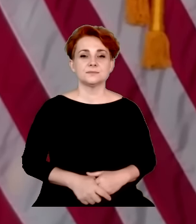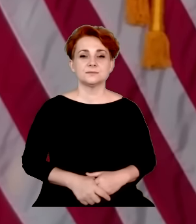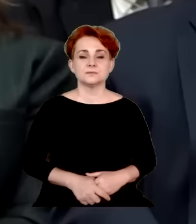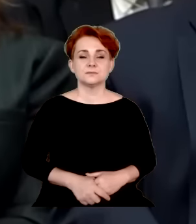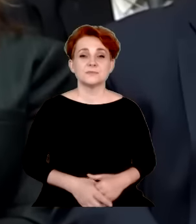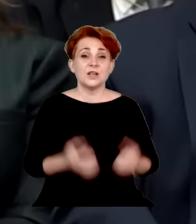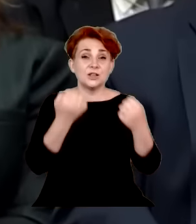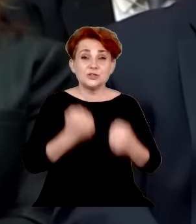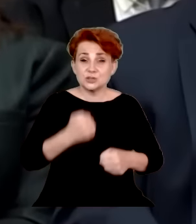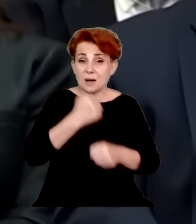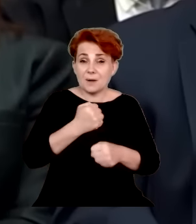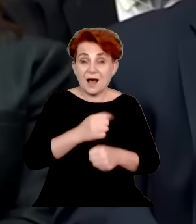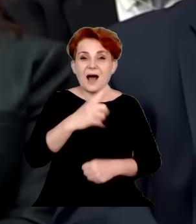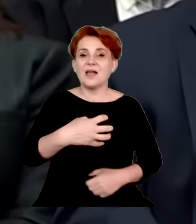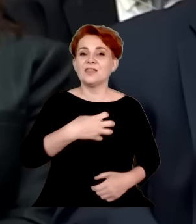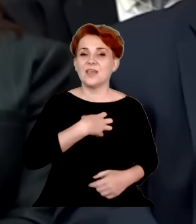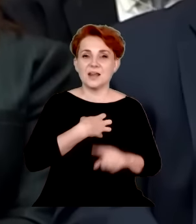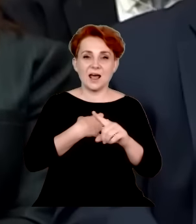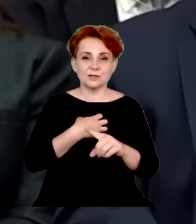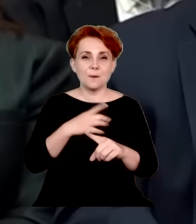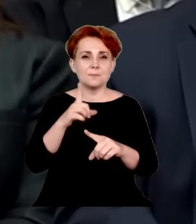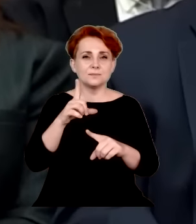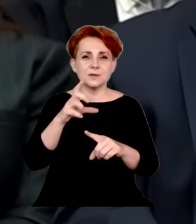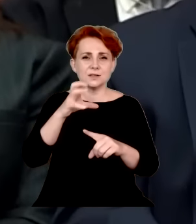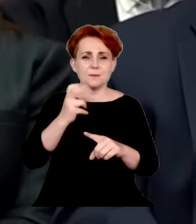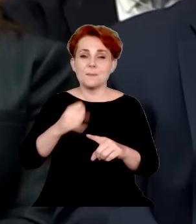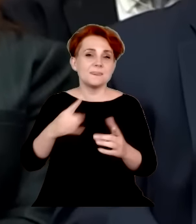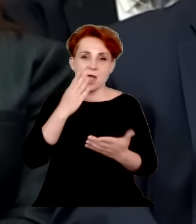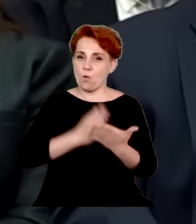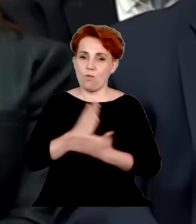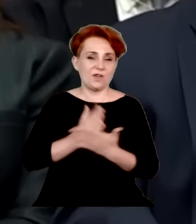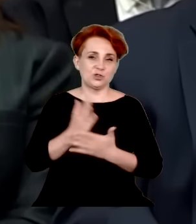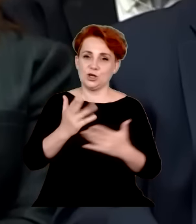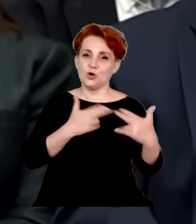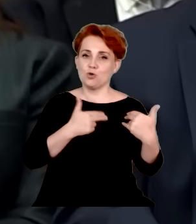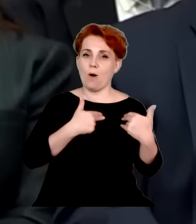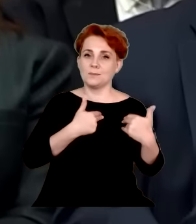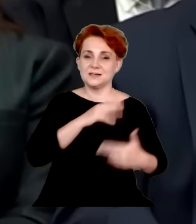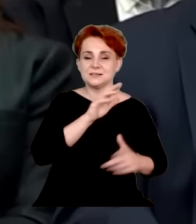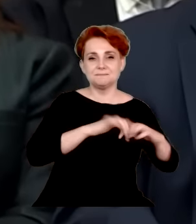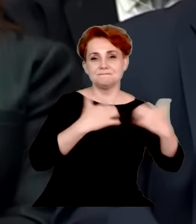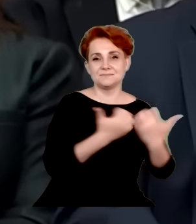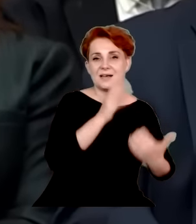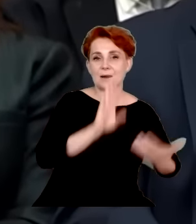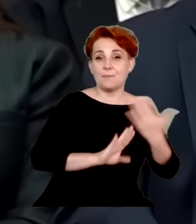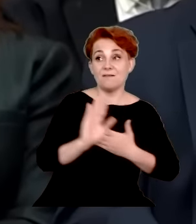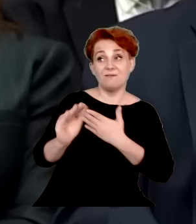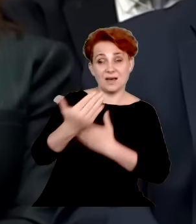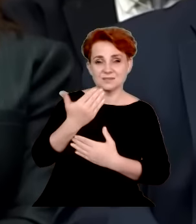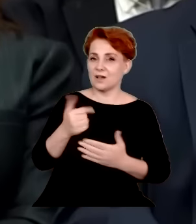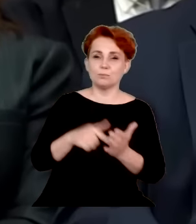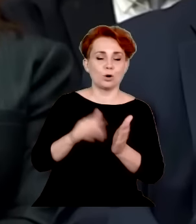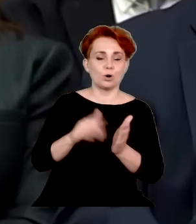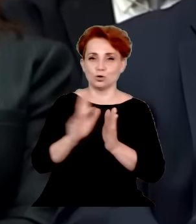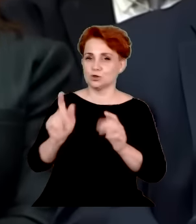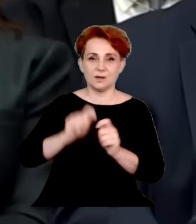że dyrektor Secret Service Kimberly Chittle nie uwierzyli przedstawiciele Komisji Nadzoru Izby Reprezentantów, którzy wezwali ją do rezygnacji po tym, jak agenci